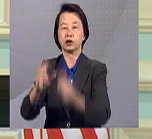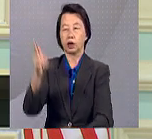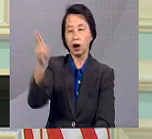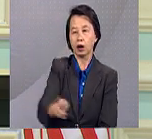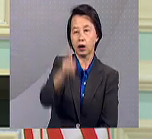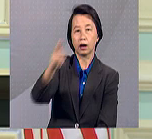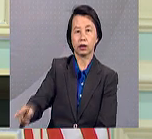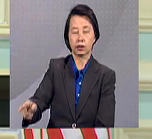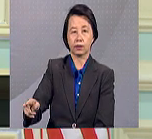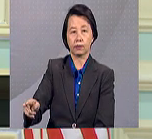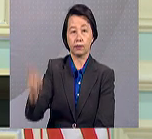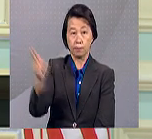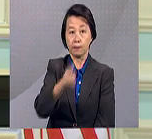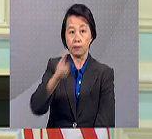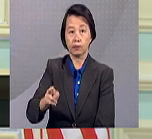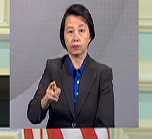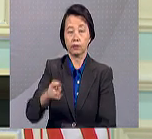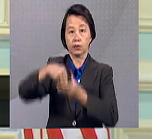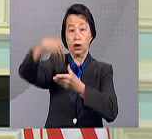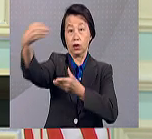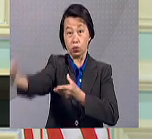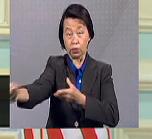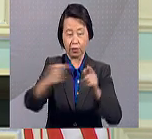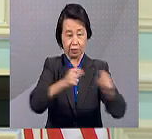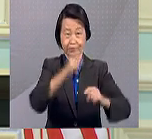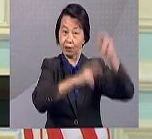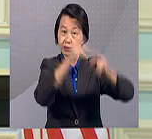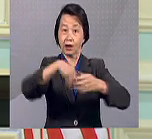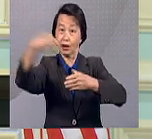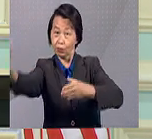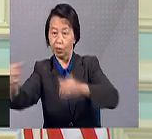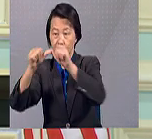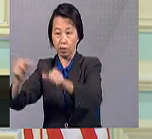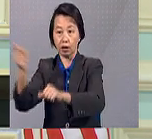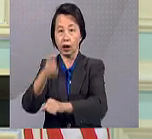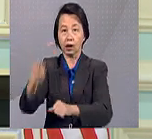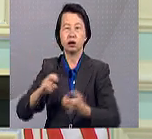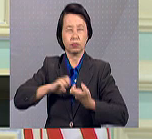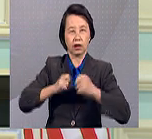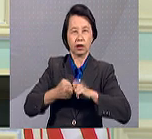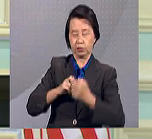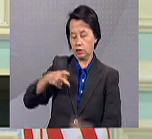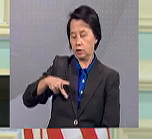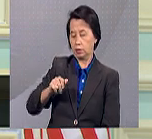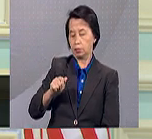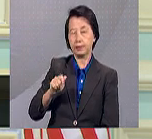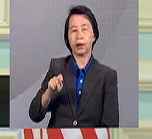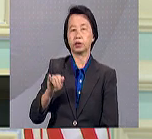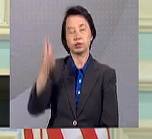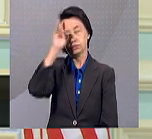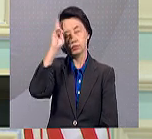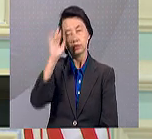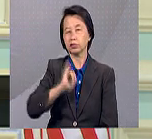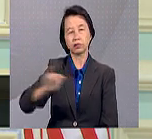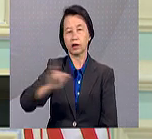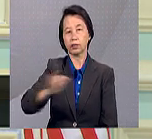di di luar tapak pembinaan dan sebagainya, isu parti ini sama saja. Ya,